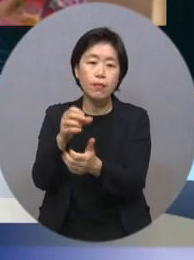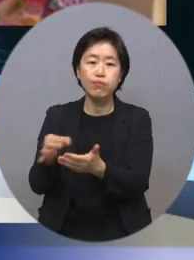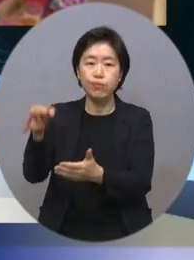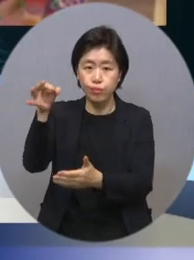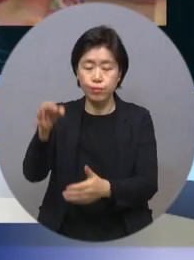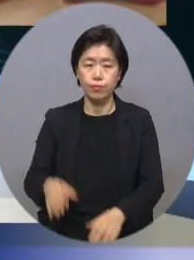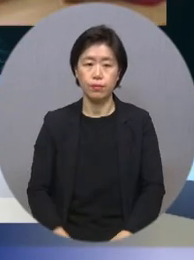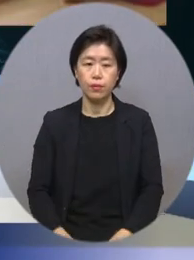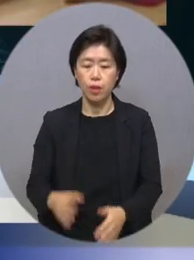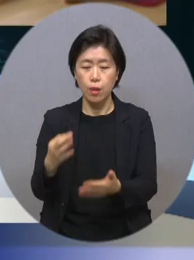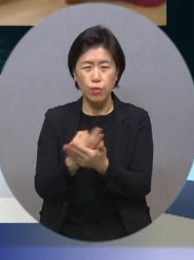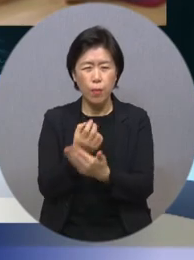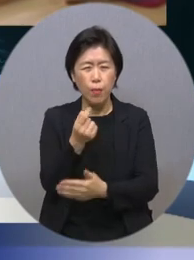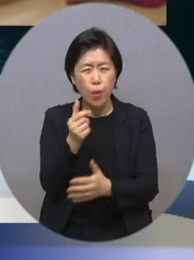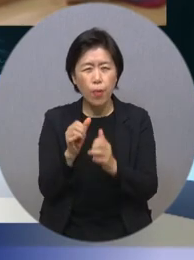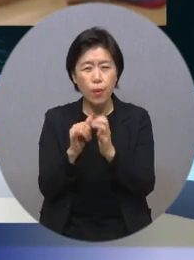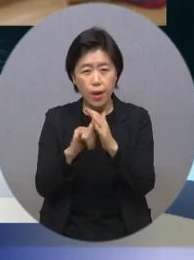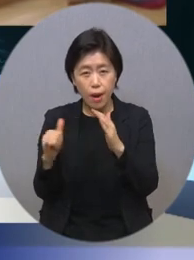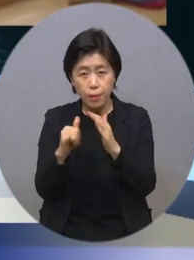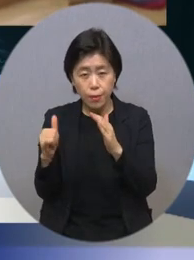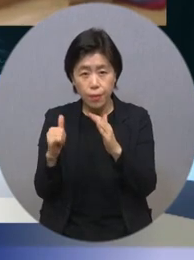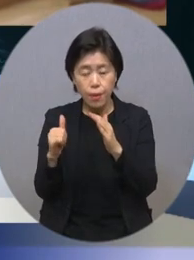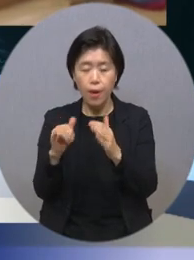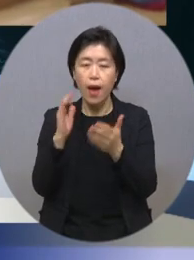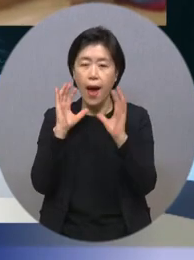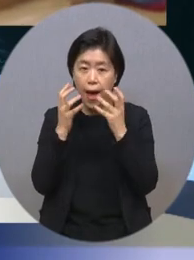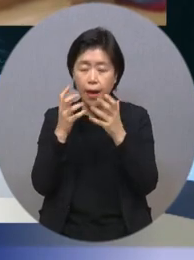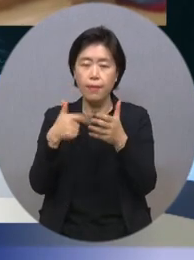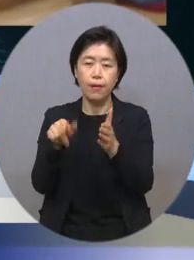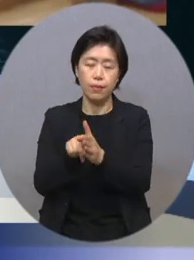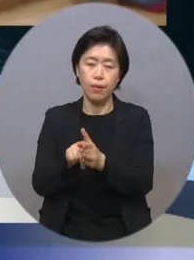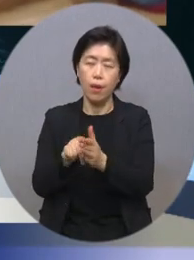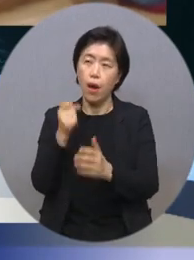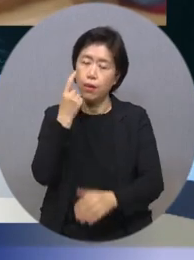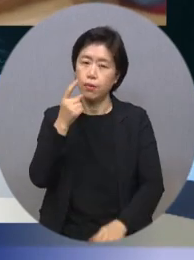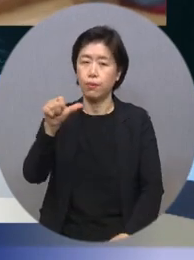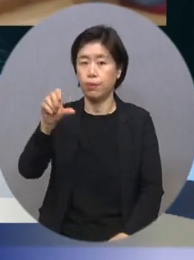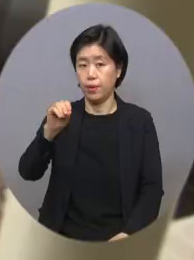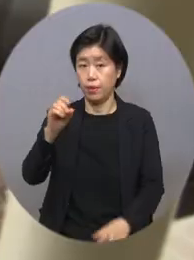저소득층 유아에게는 추가로 월 5만원을 더 지원합니다